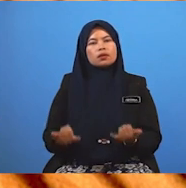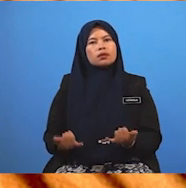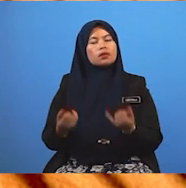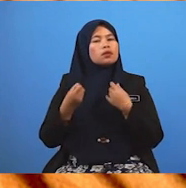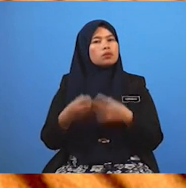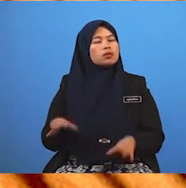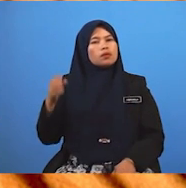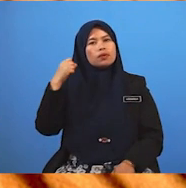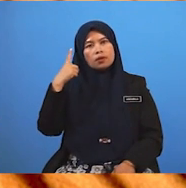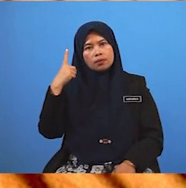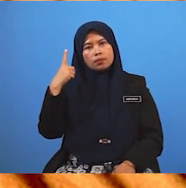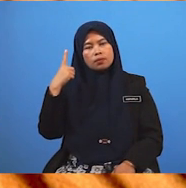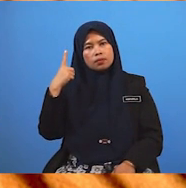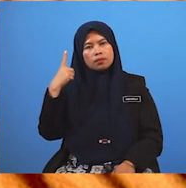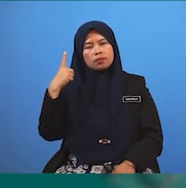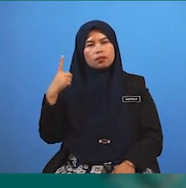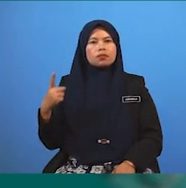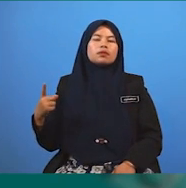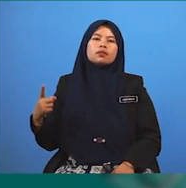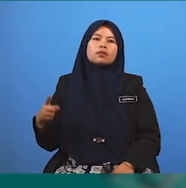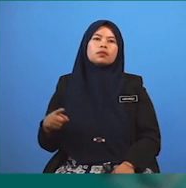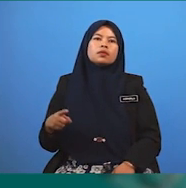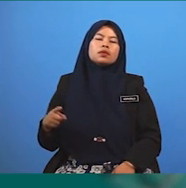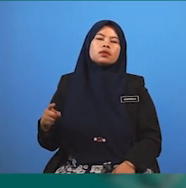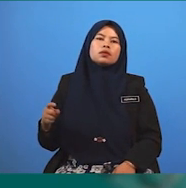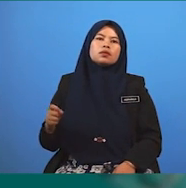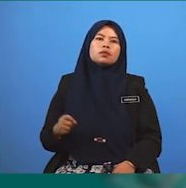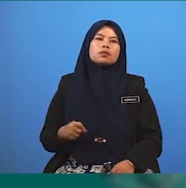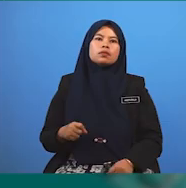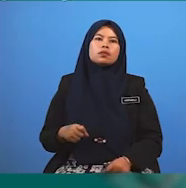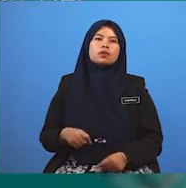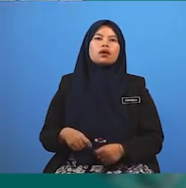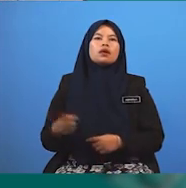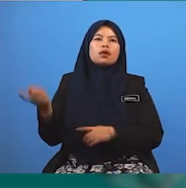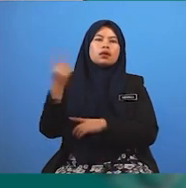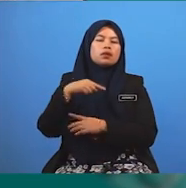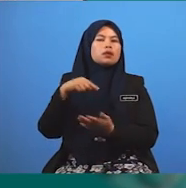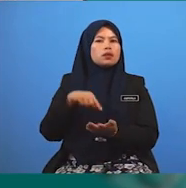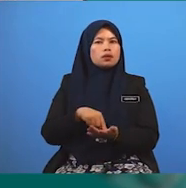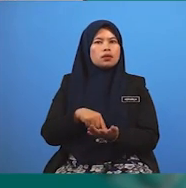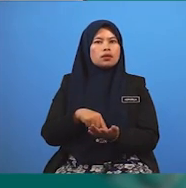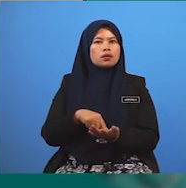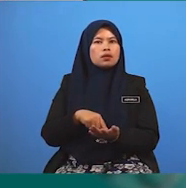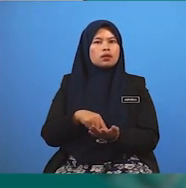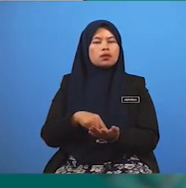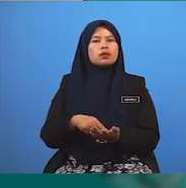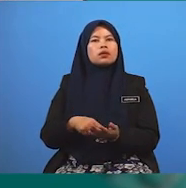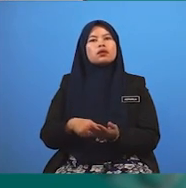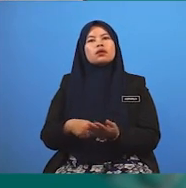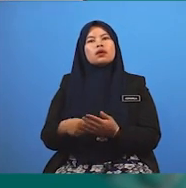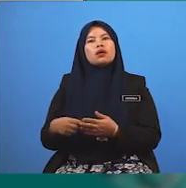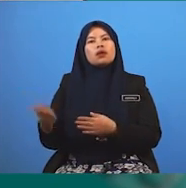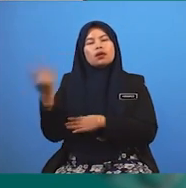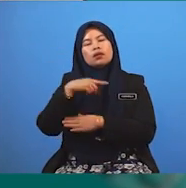hari ini dengan baik? Untuk kesimpulan, pembelajaran kita pada hari ini ialah hari kiamat